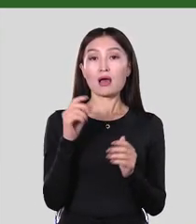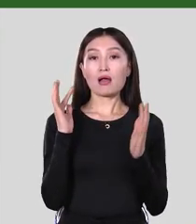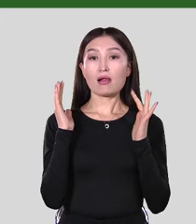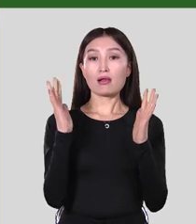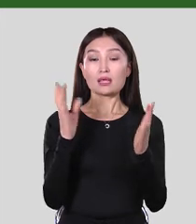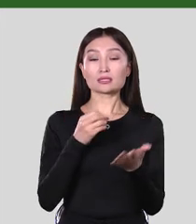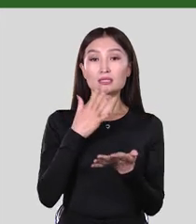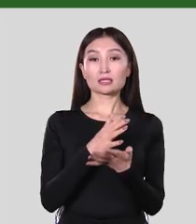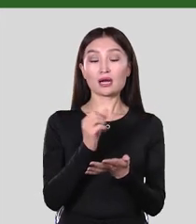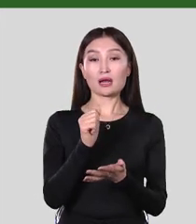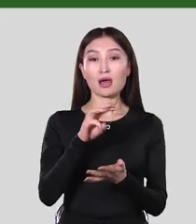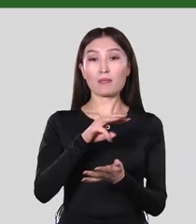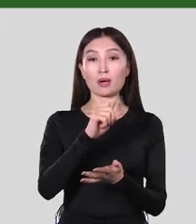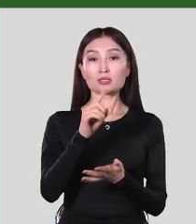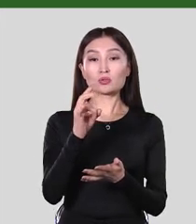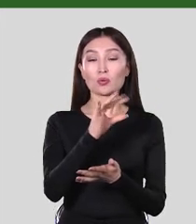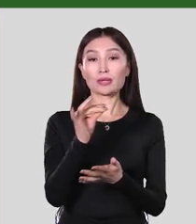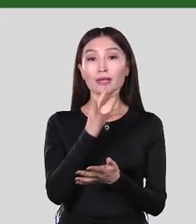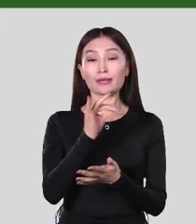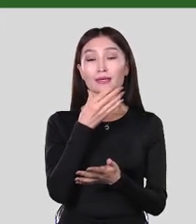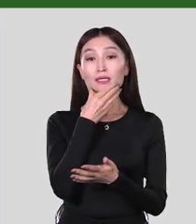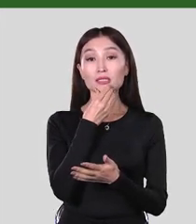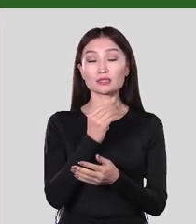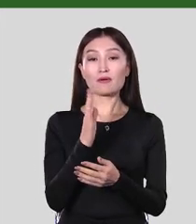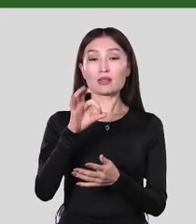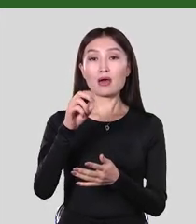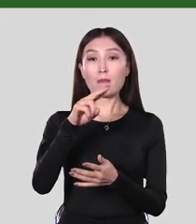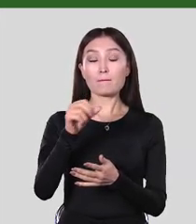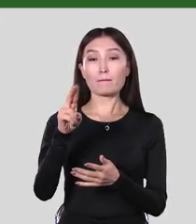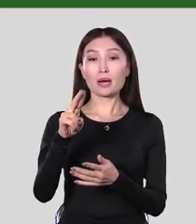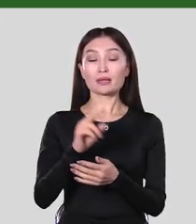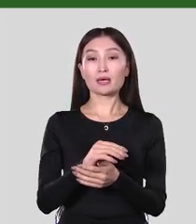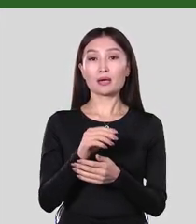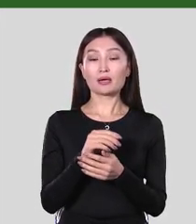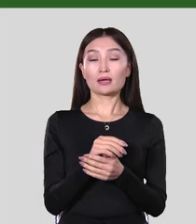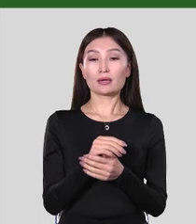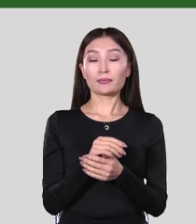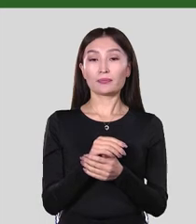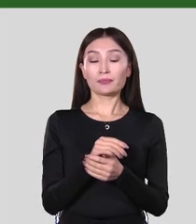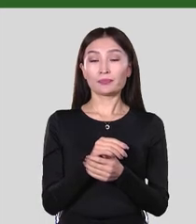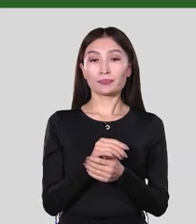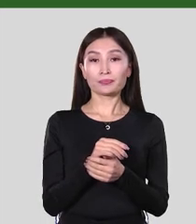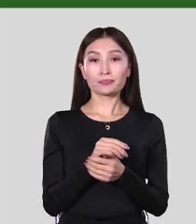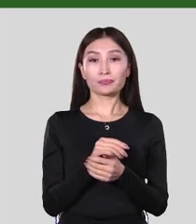центральной Амазонии в Бразилии, и красивейший водопад на границе Бразилии и Аргентины.